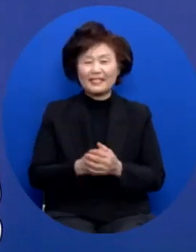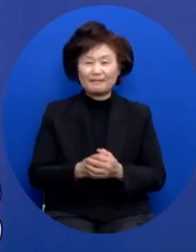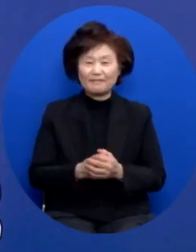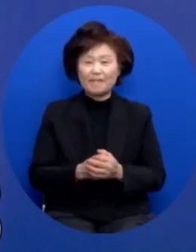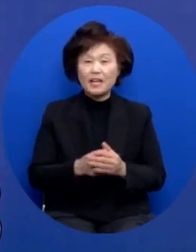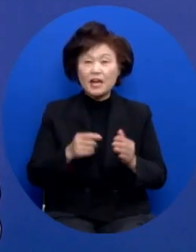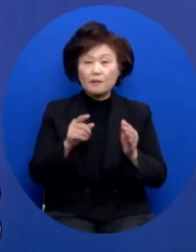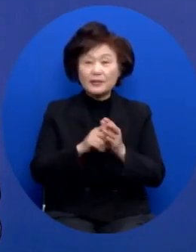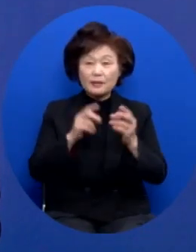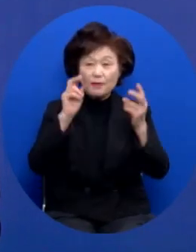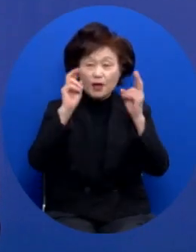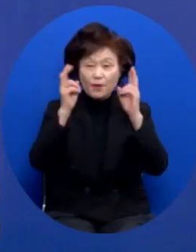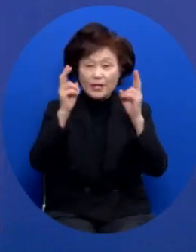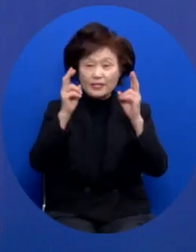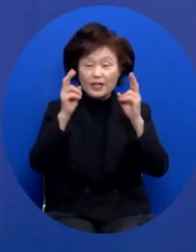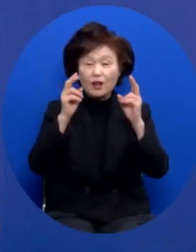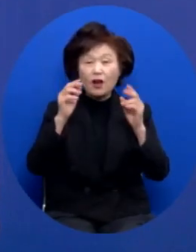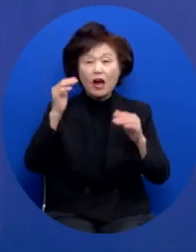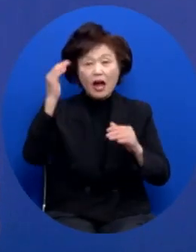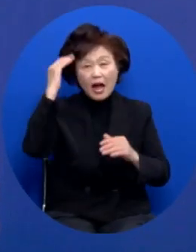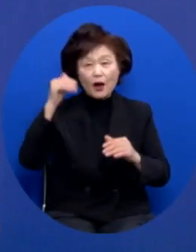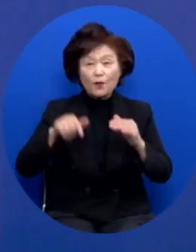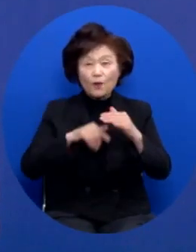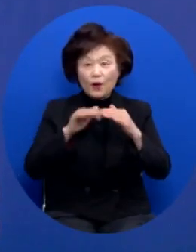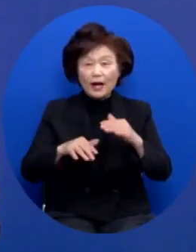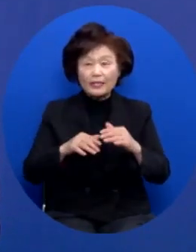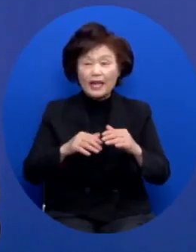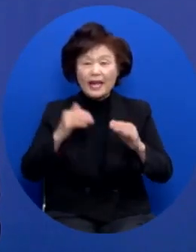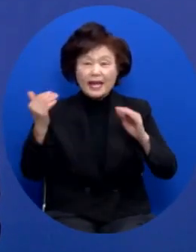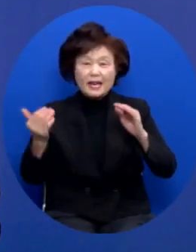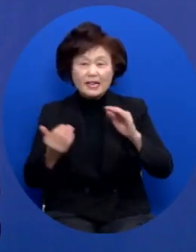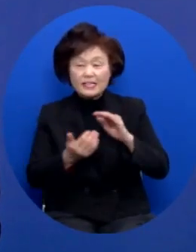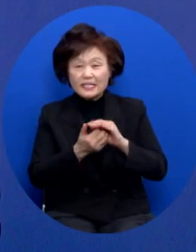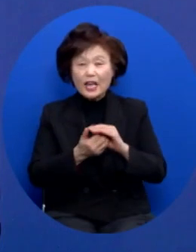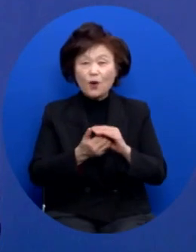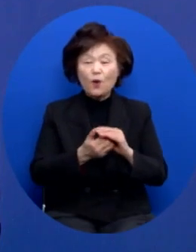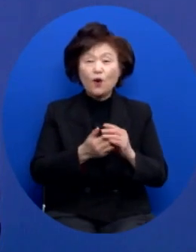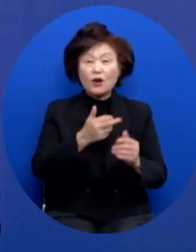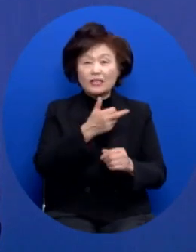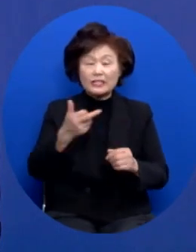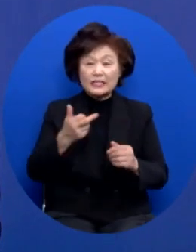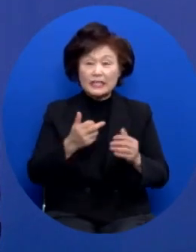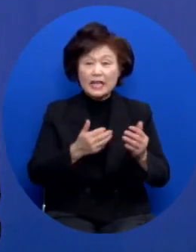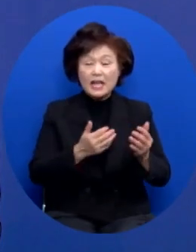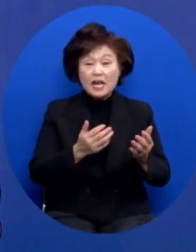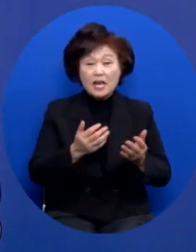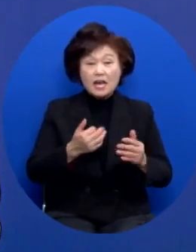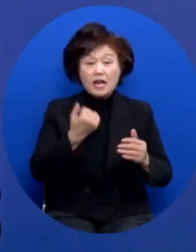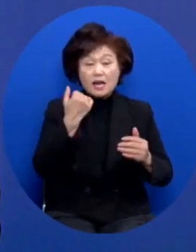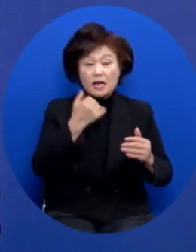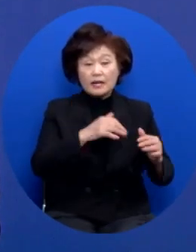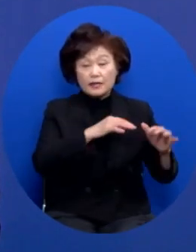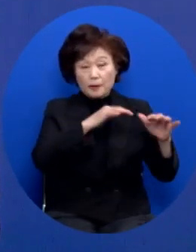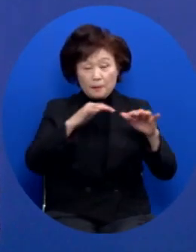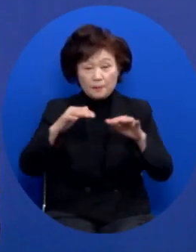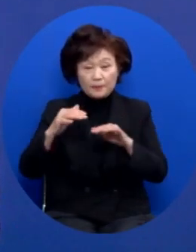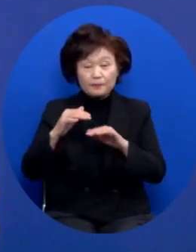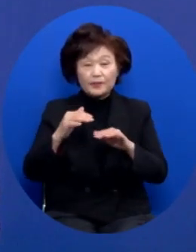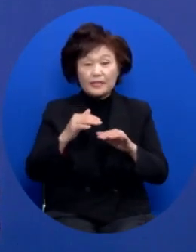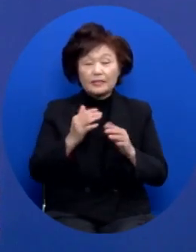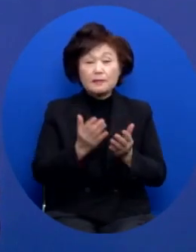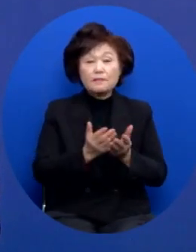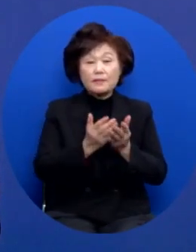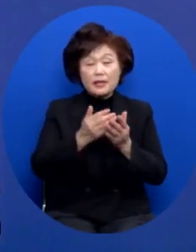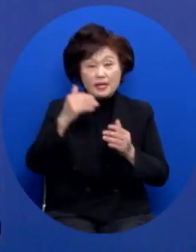믿음의 기업으로 국내 최대 규모의 연한 여객 선사인 시월드 고속 리가 설명자를 맞아 지역에 어려운 이웃을